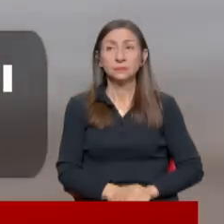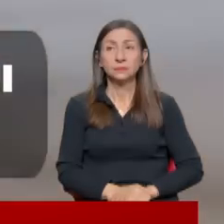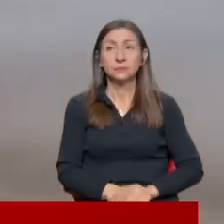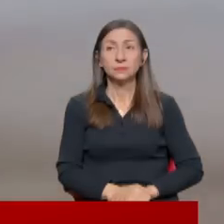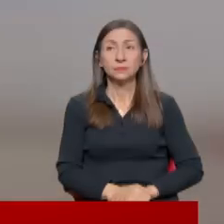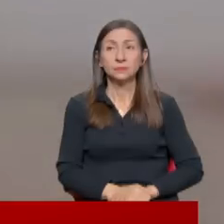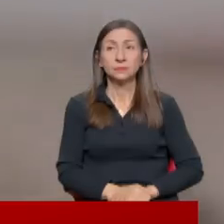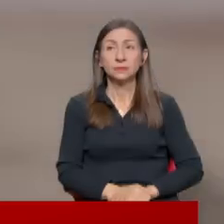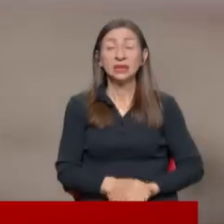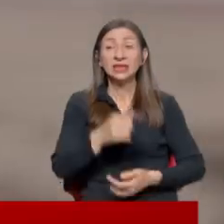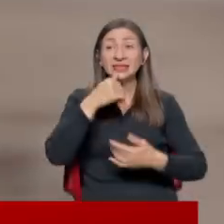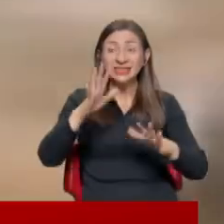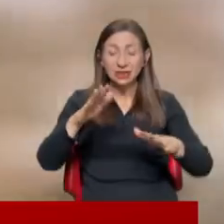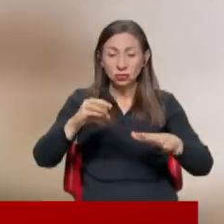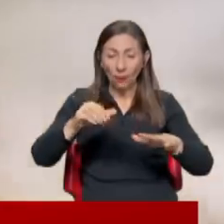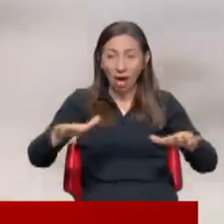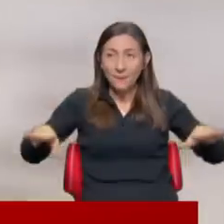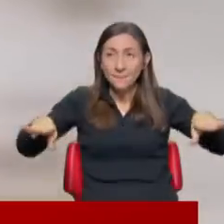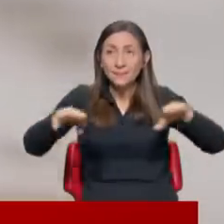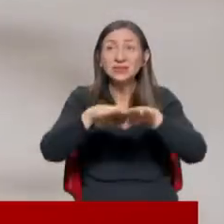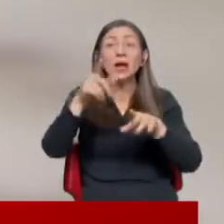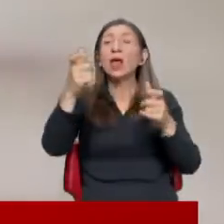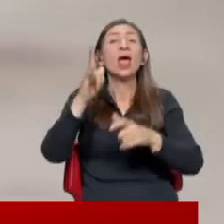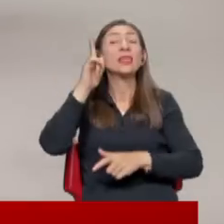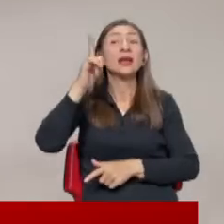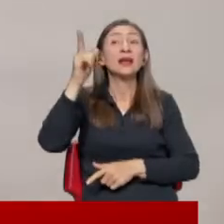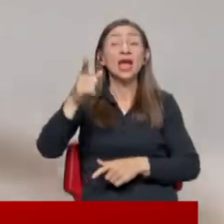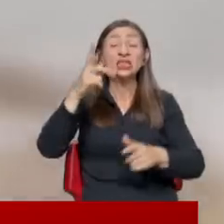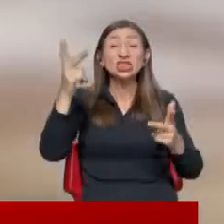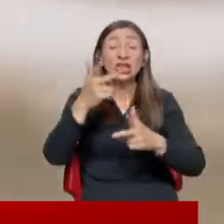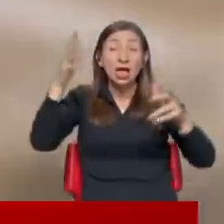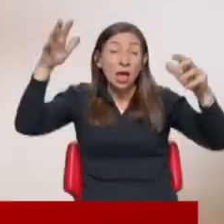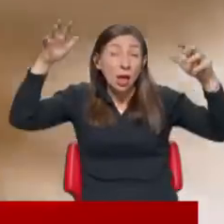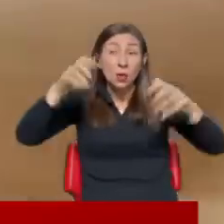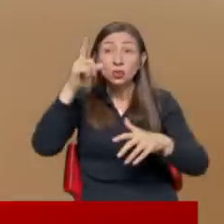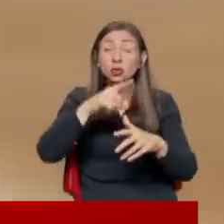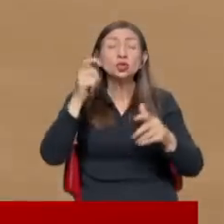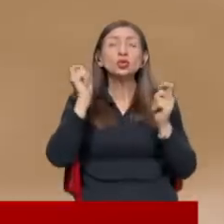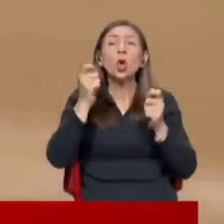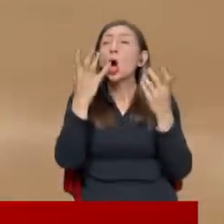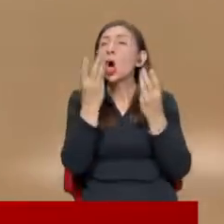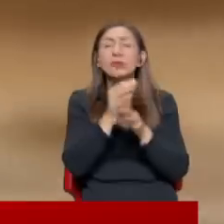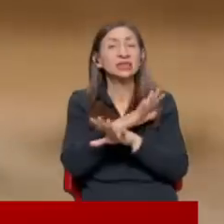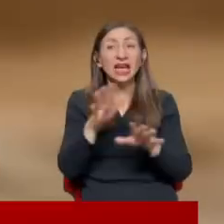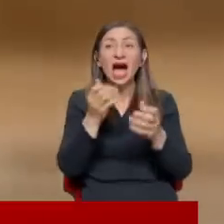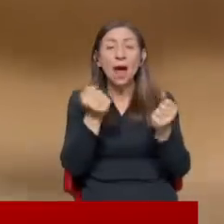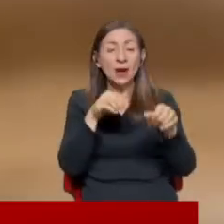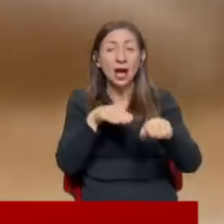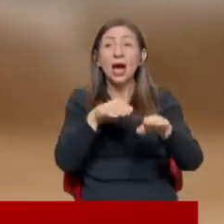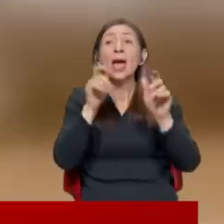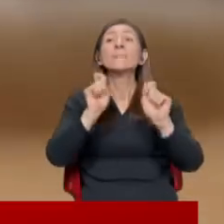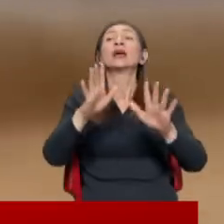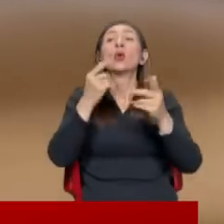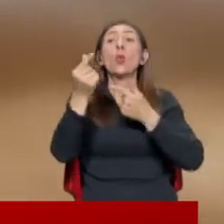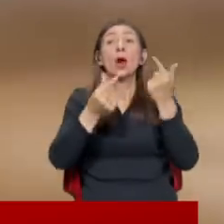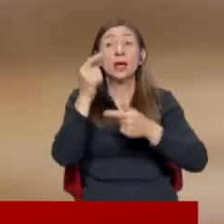dehşet bir su geliyor. Denizle karanın birleştiği yerse Edirne, şiddetli yağış nedeniyle zorunlu olmadıkça trafiğe çıkmayın